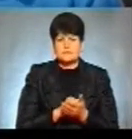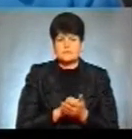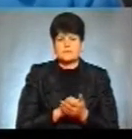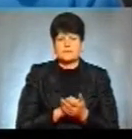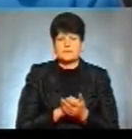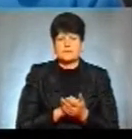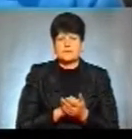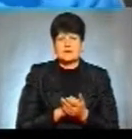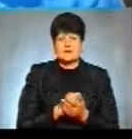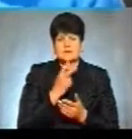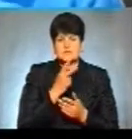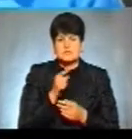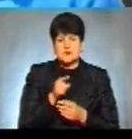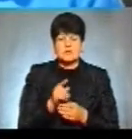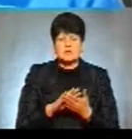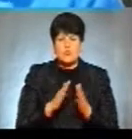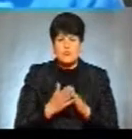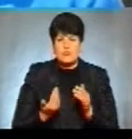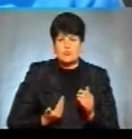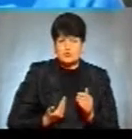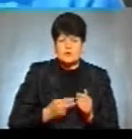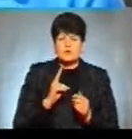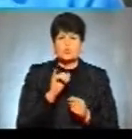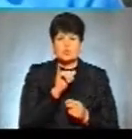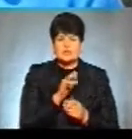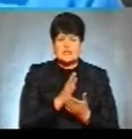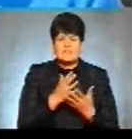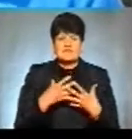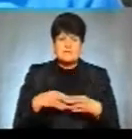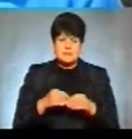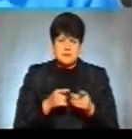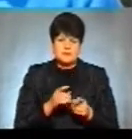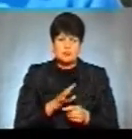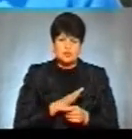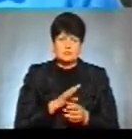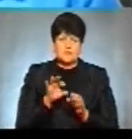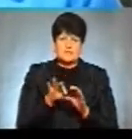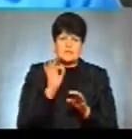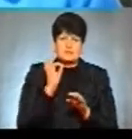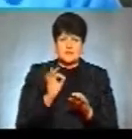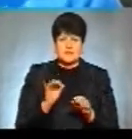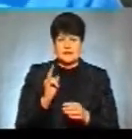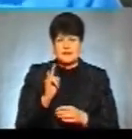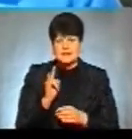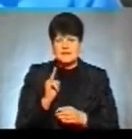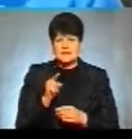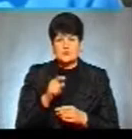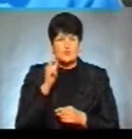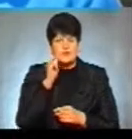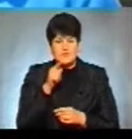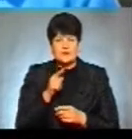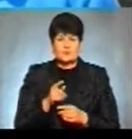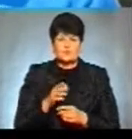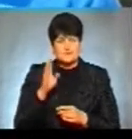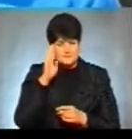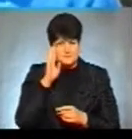з їхніх умов проживання і хто в них є в сім'ї, була підібрана дитина такого віку і такої